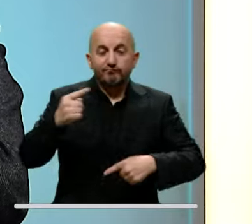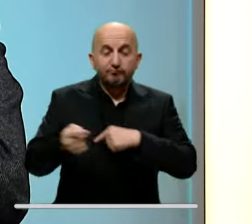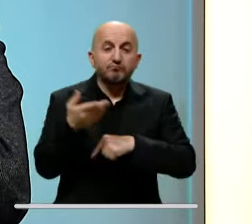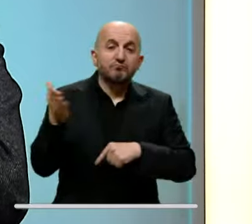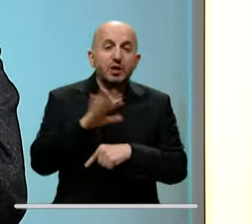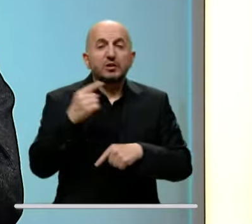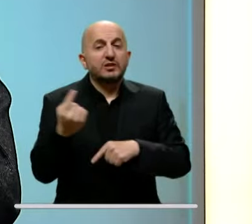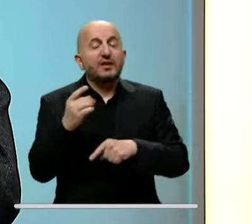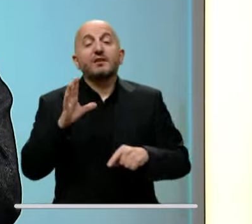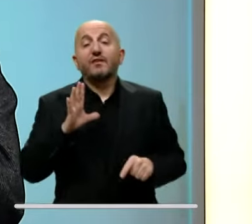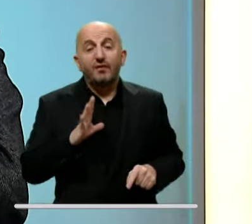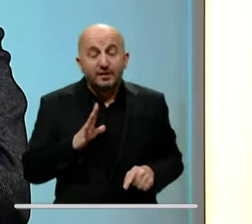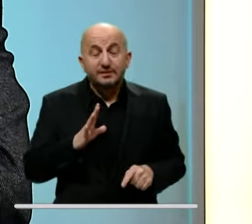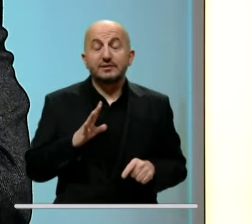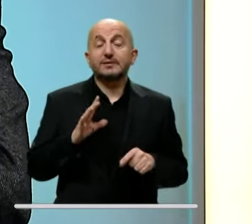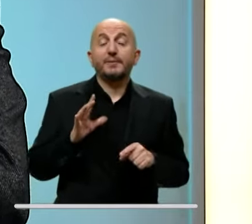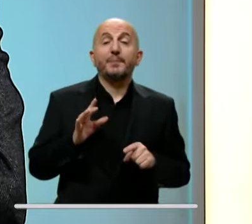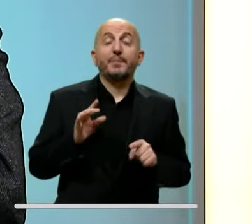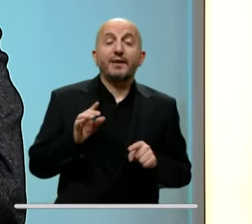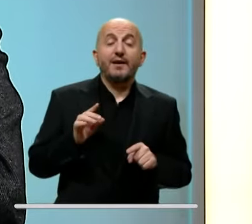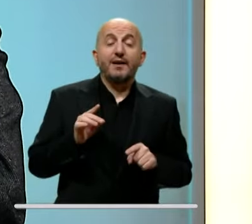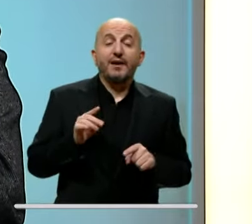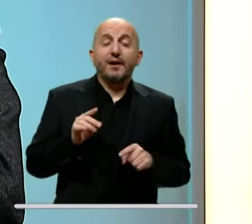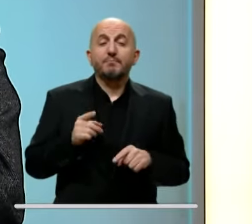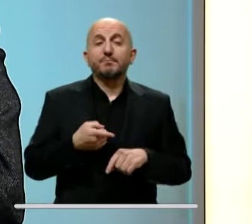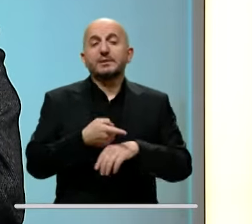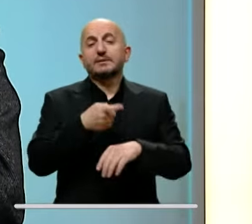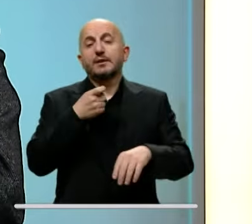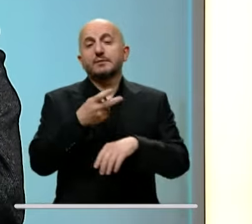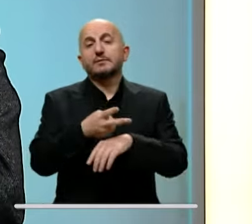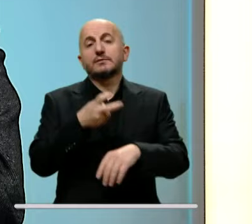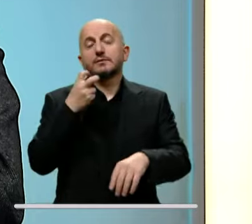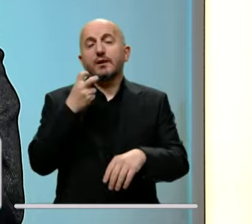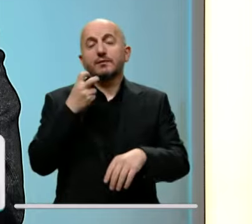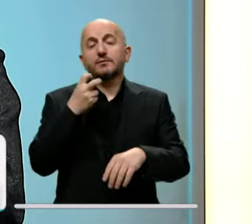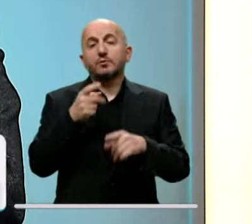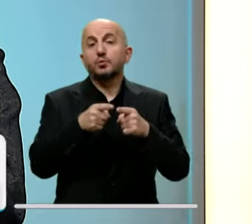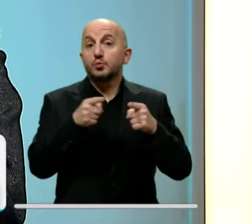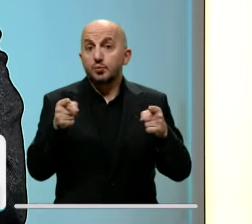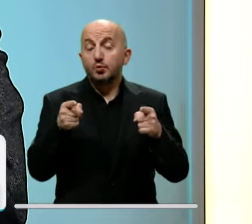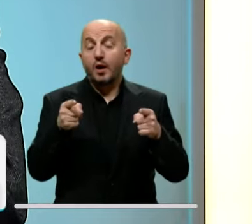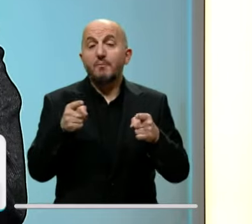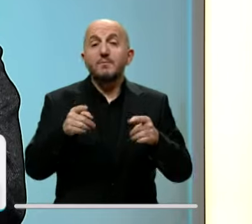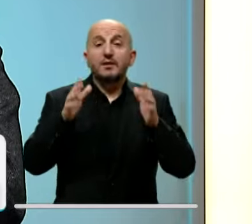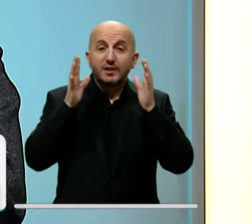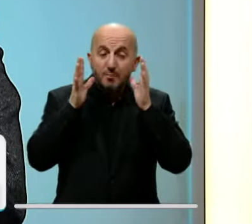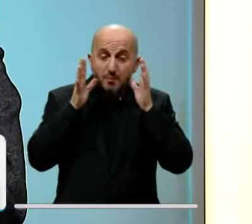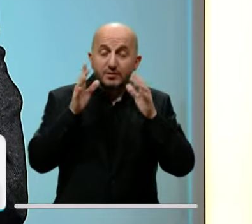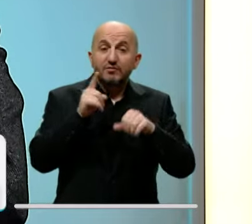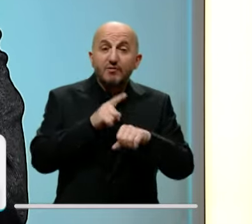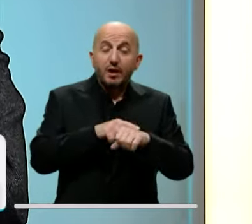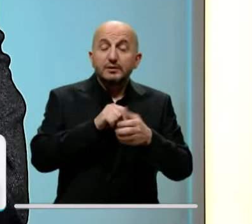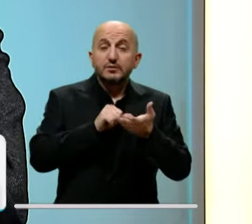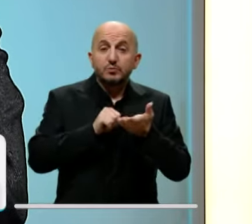durumlar da var ama eee Eee o bir saat veya 2 saat Hani sürebiliyor bir namaz vaktini